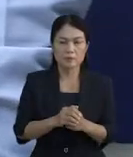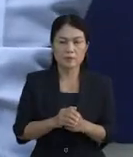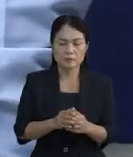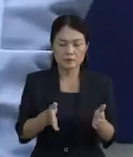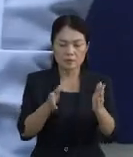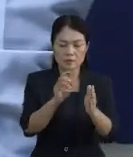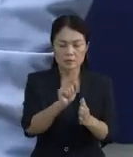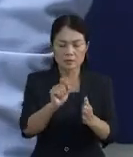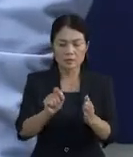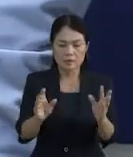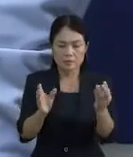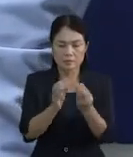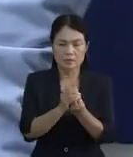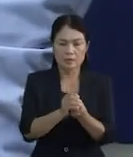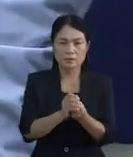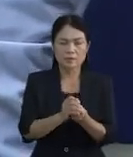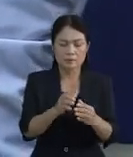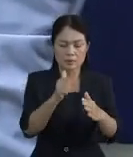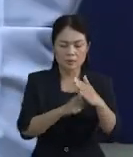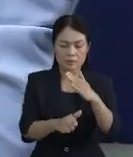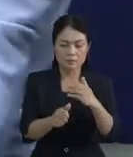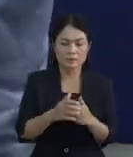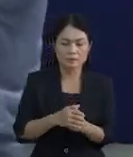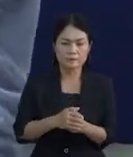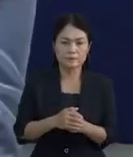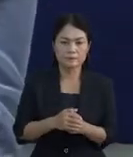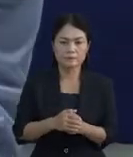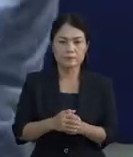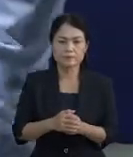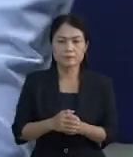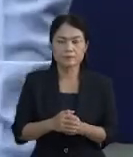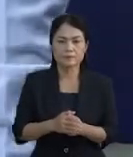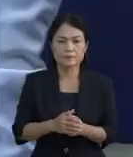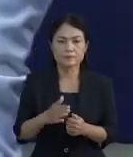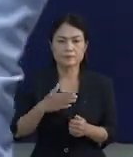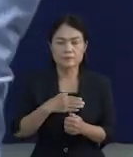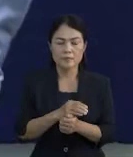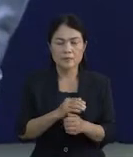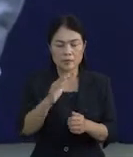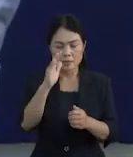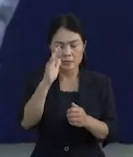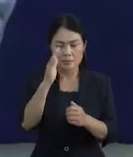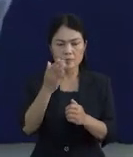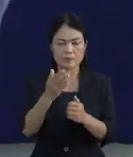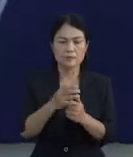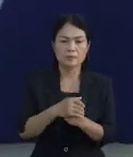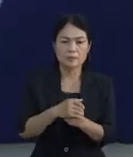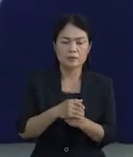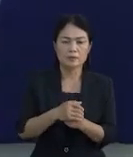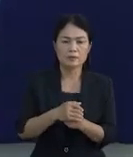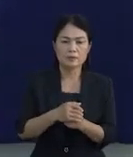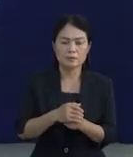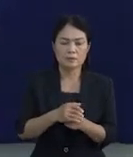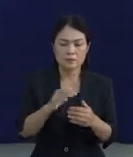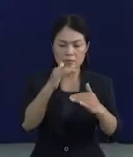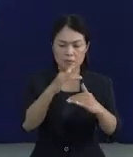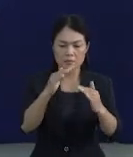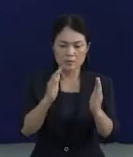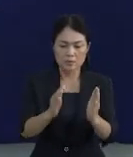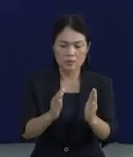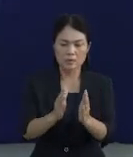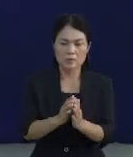xe chồm luôn tu sự phía hàng cào và mà này đó là cụ ơi ru nhé đông cụ